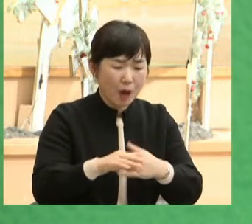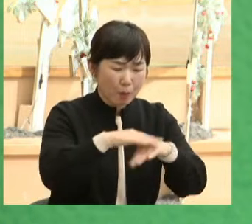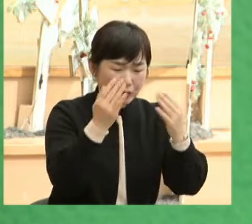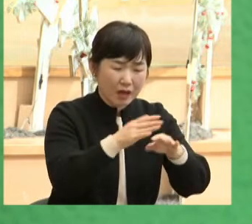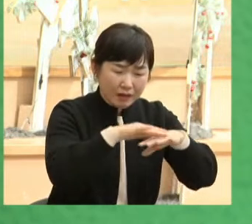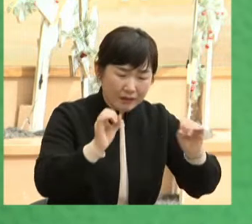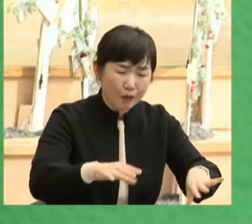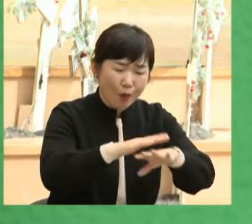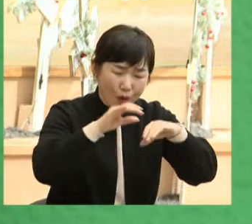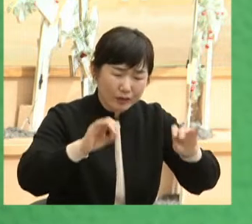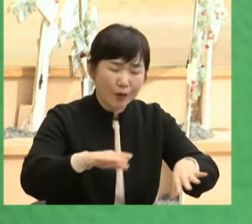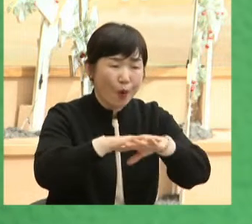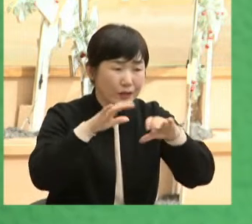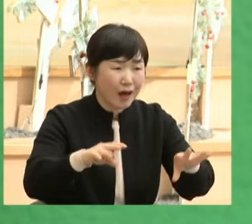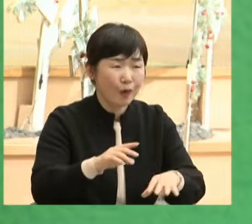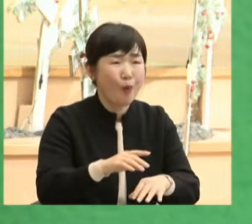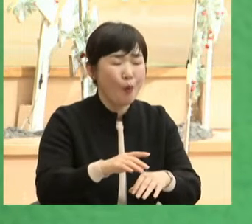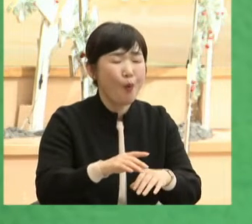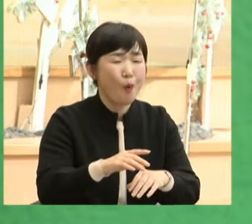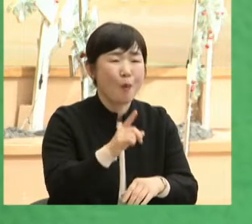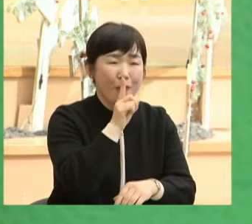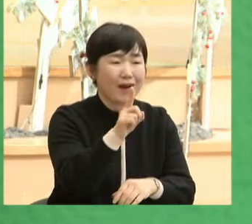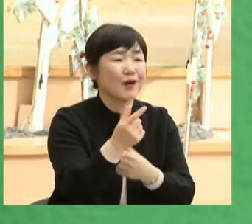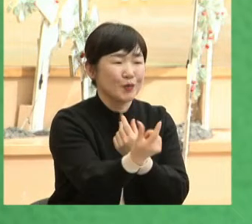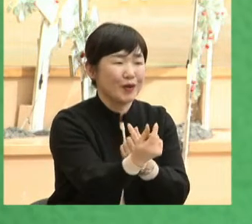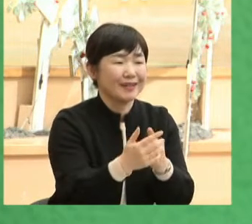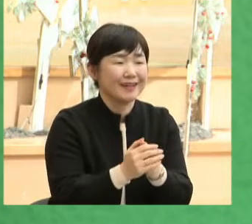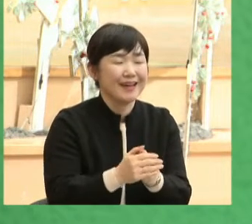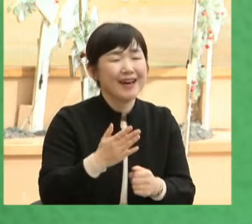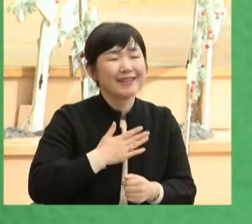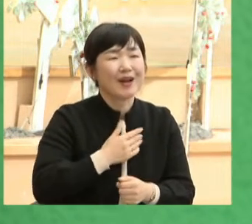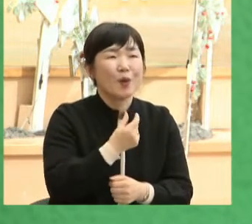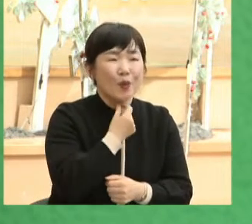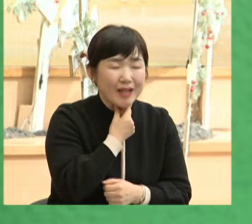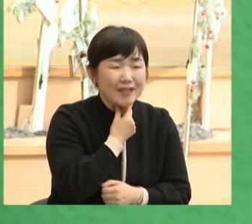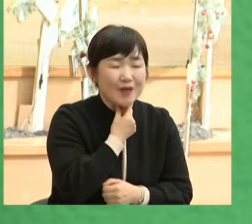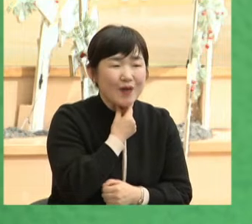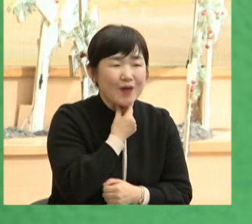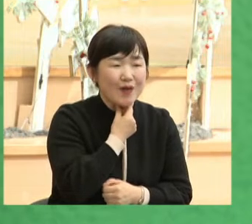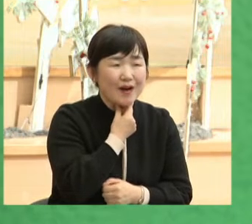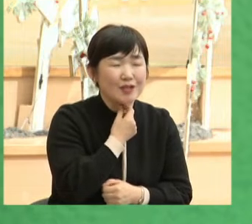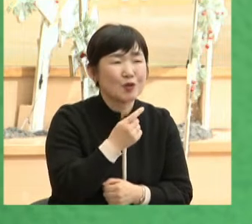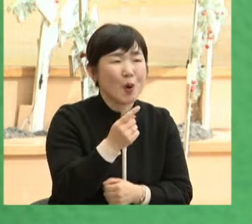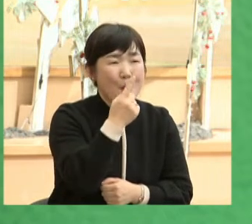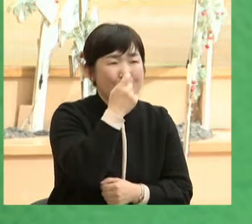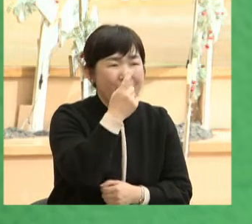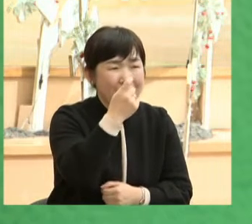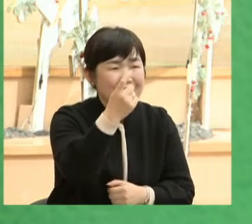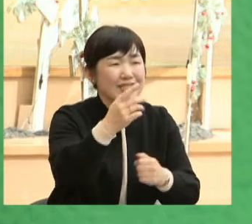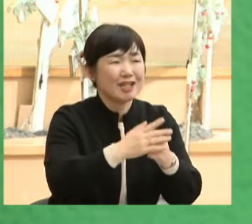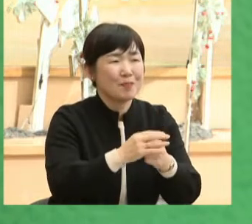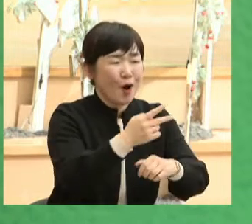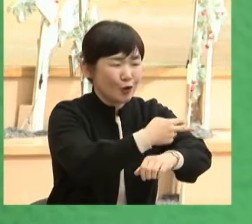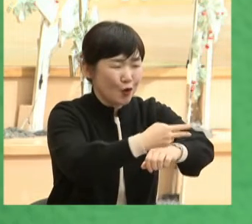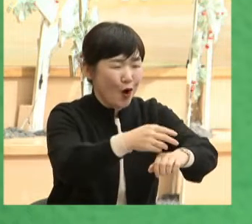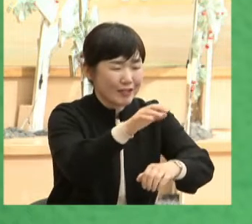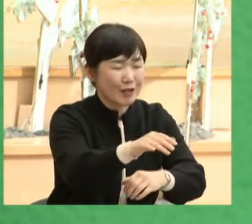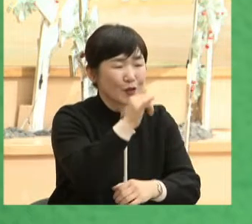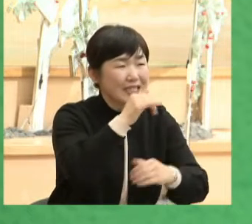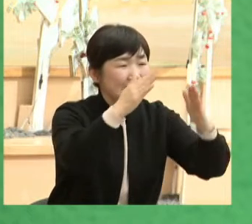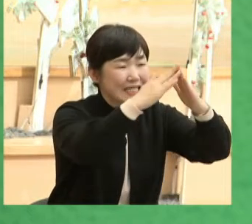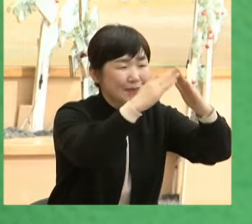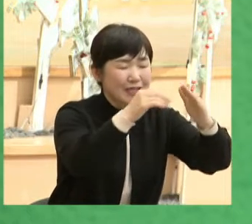헛되다고 오죽하면 그랬을까 내가 원하던 것 아주 멋진 주택에서 수영장도 있고